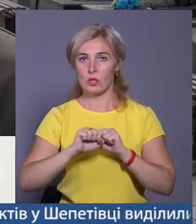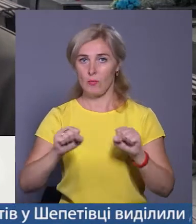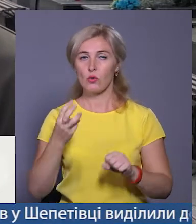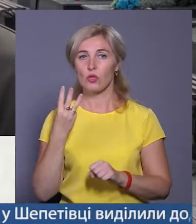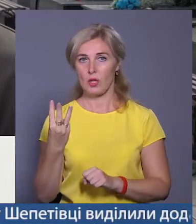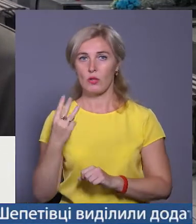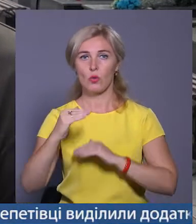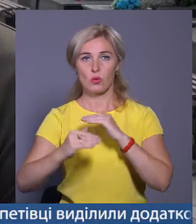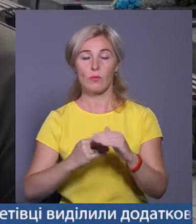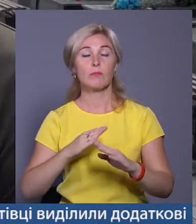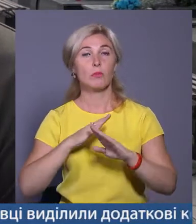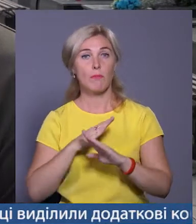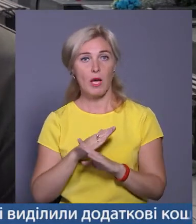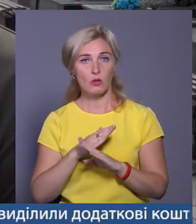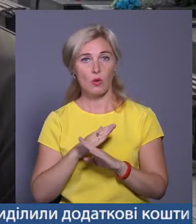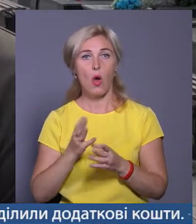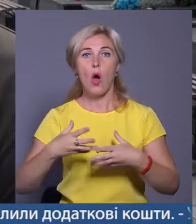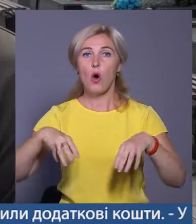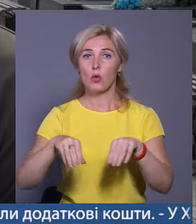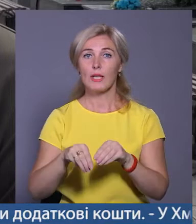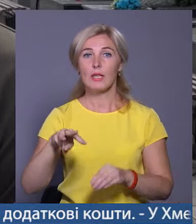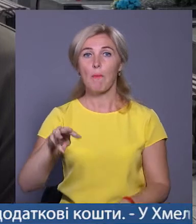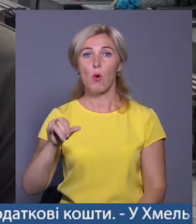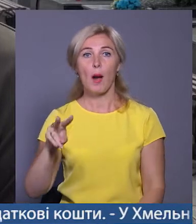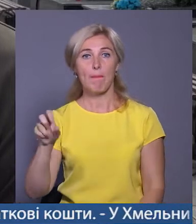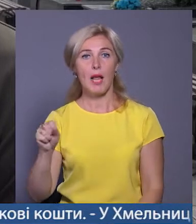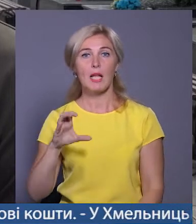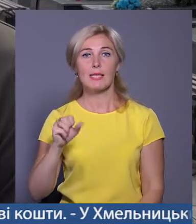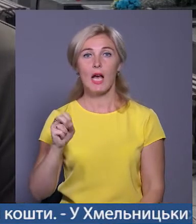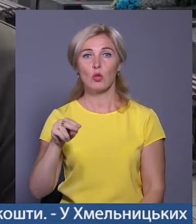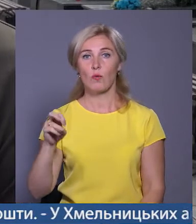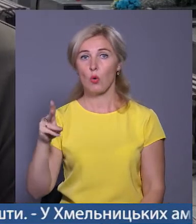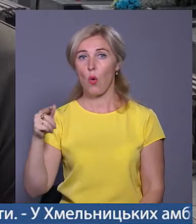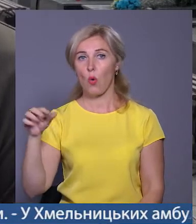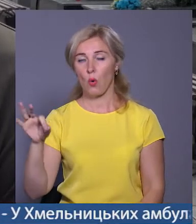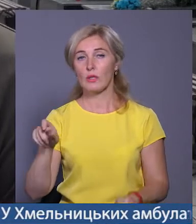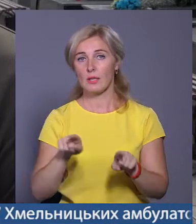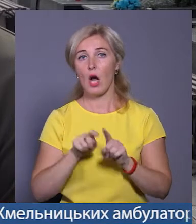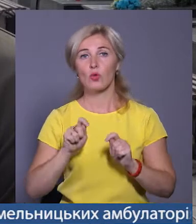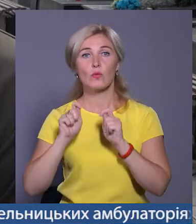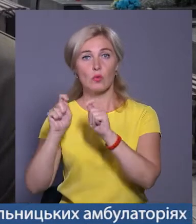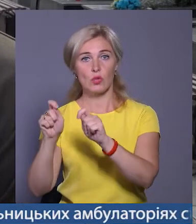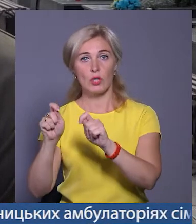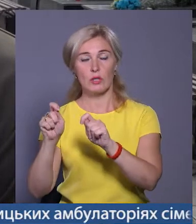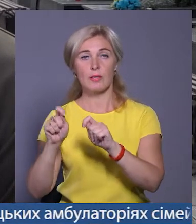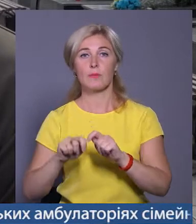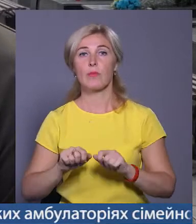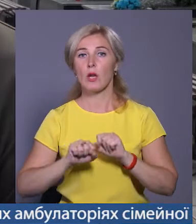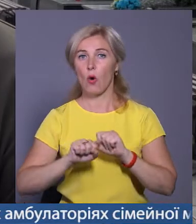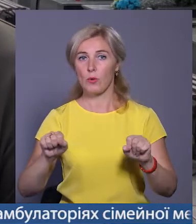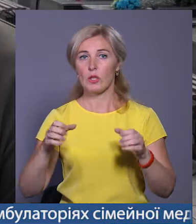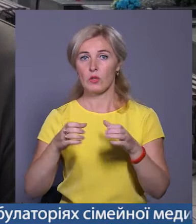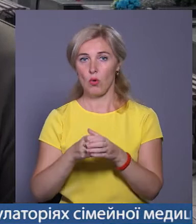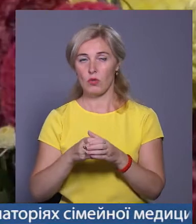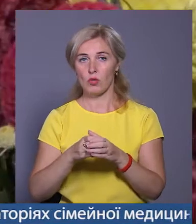ступеня, посмертна родина Мукомела і Садовського. Також вручили почесні відзнаки командира військової